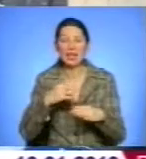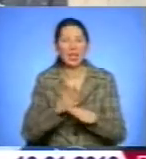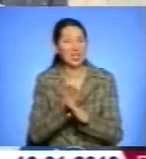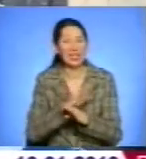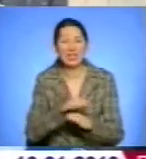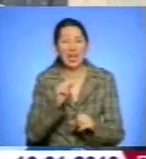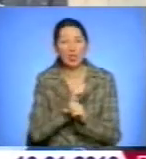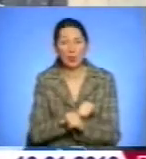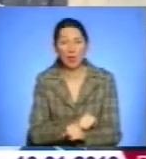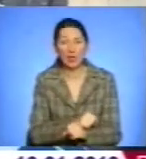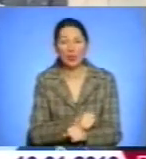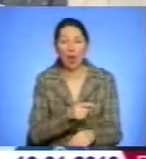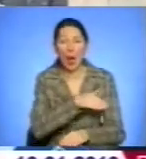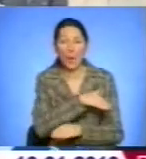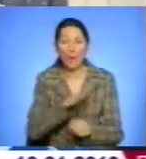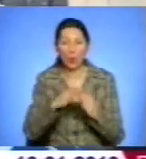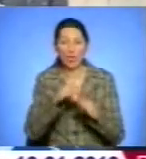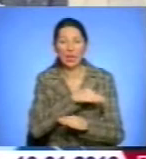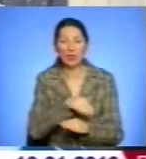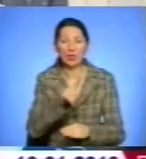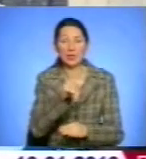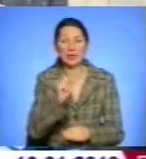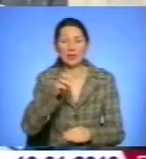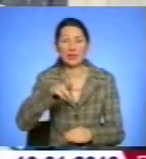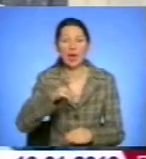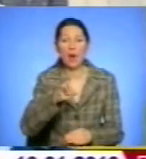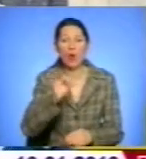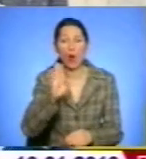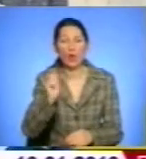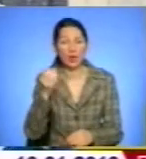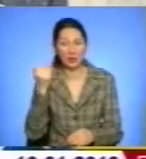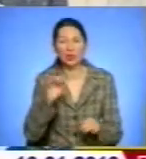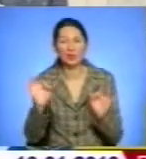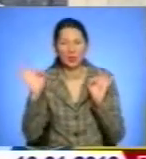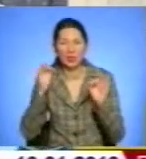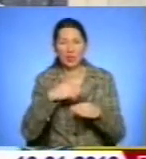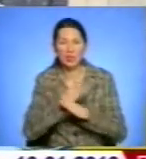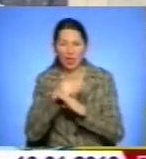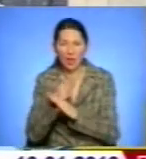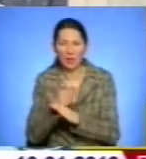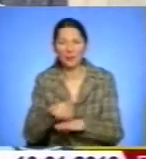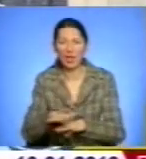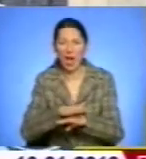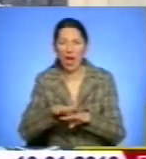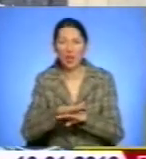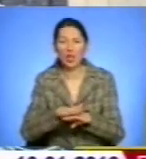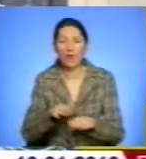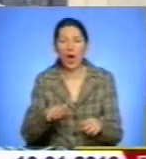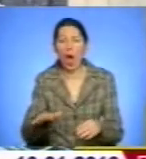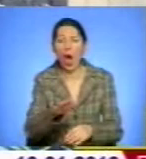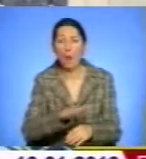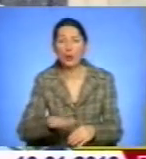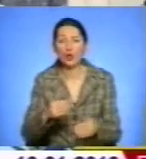Оці будинки по вулиці Замкові колись що тріщали. Ну, вони ж колишня ринкова площа, від ринкової площі, ті, від